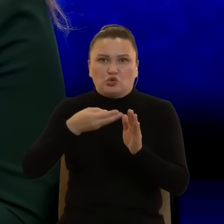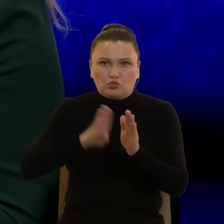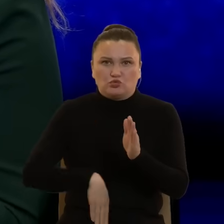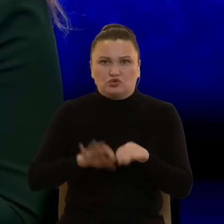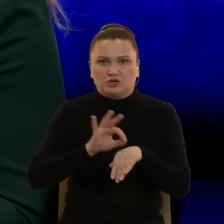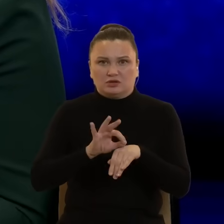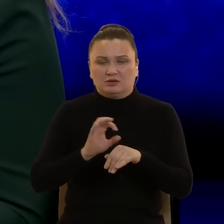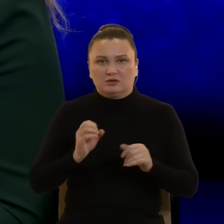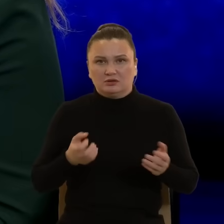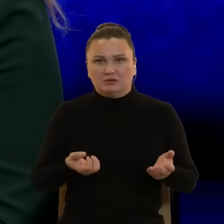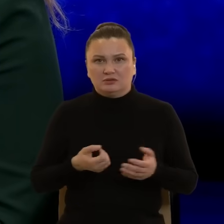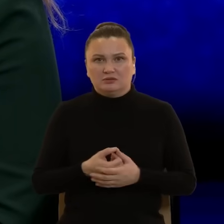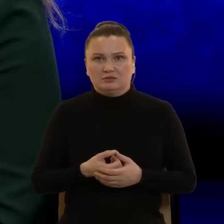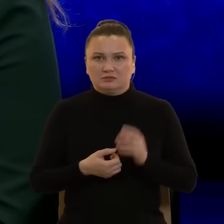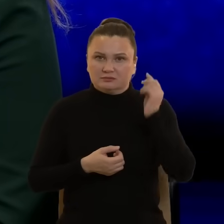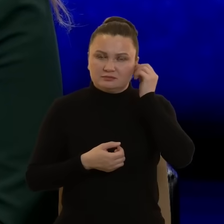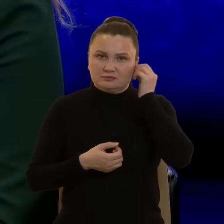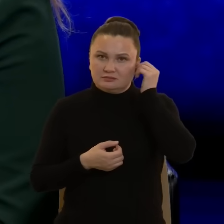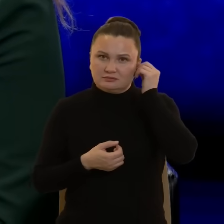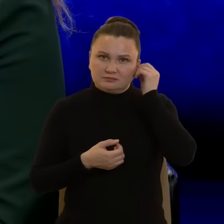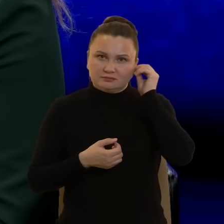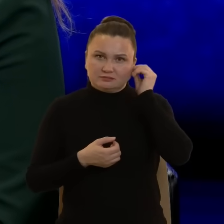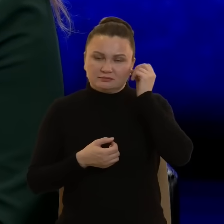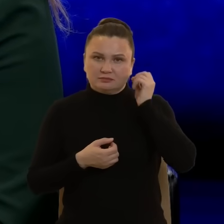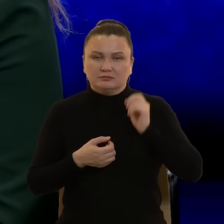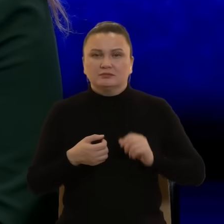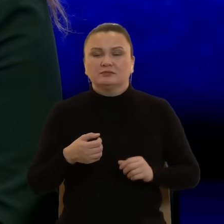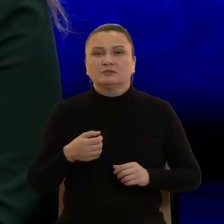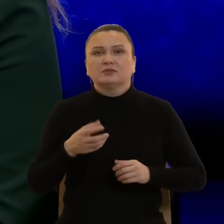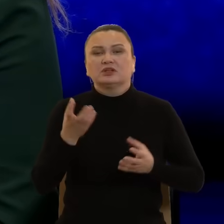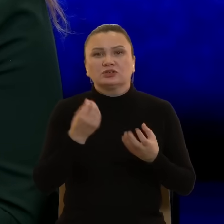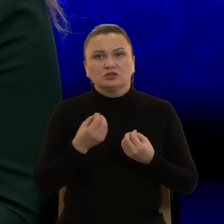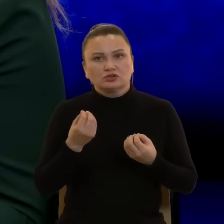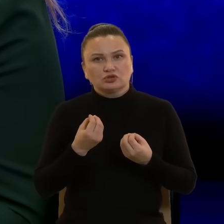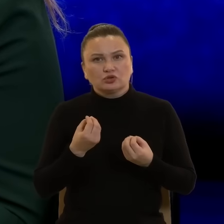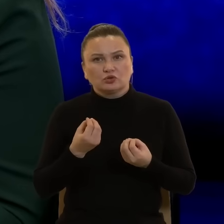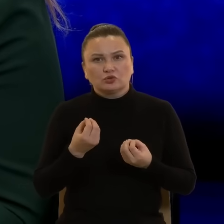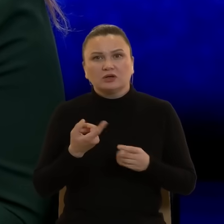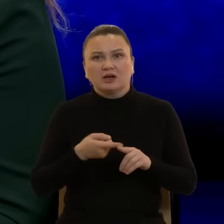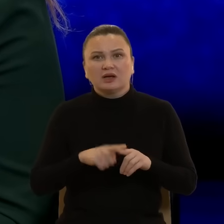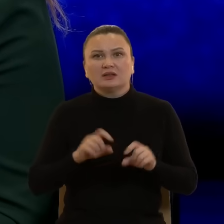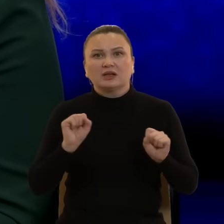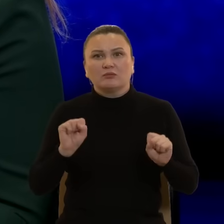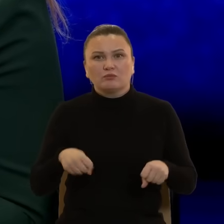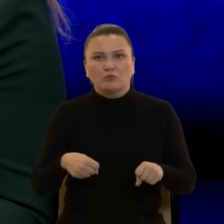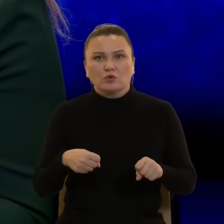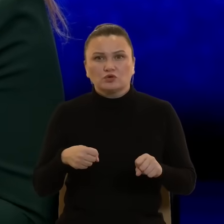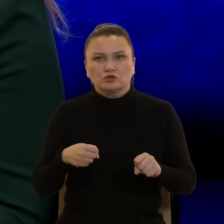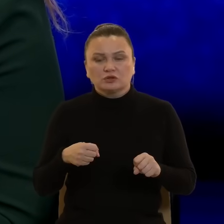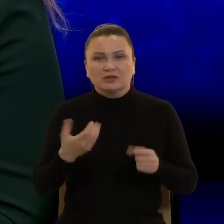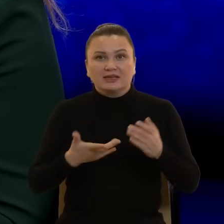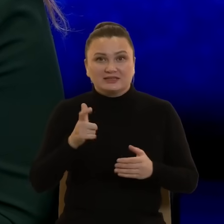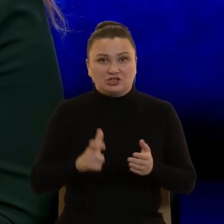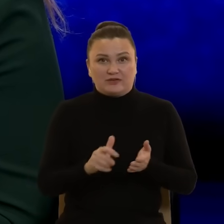серьезная, может быть, даже и таким неблагоприятным исходом. Кроме того, конечно, это может привести, особенно если